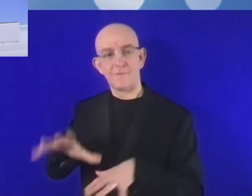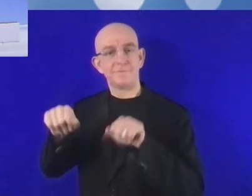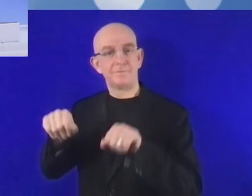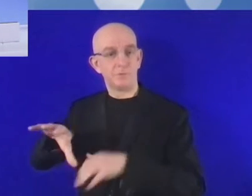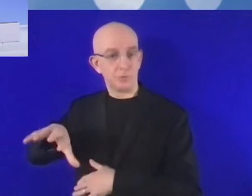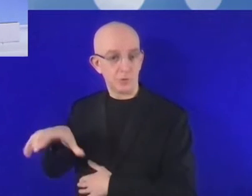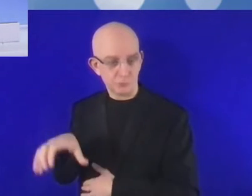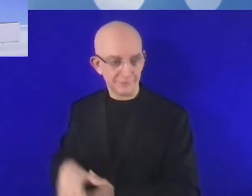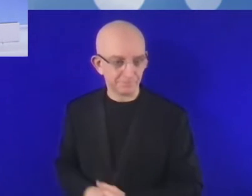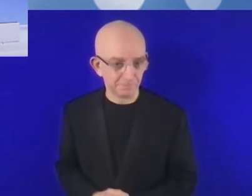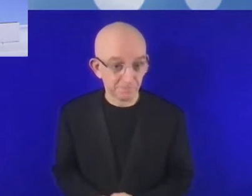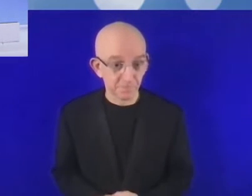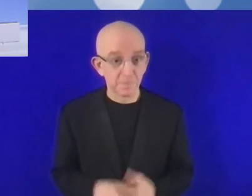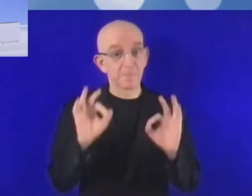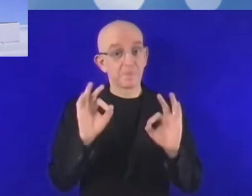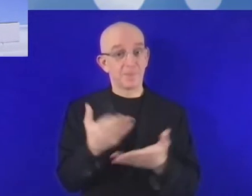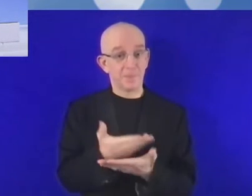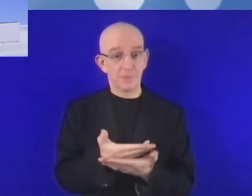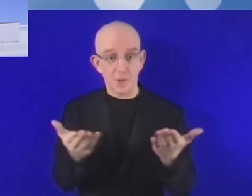в 2025 году.